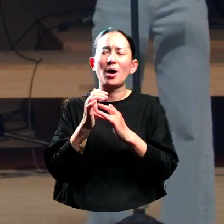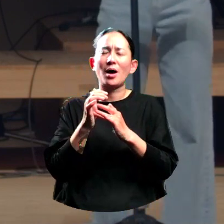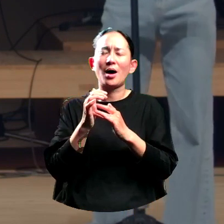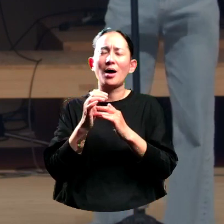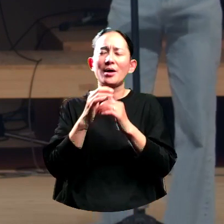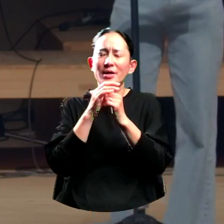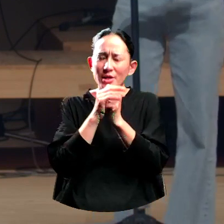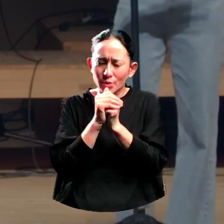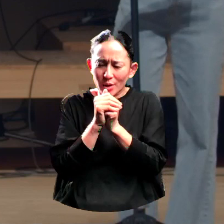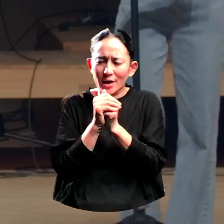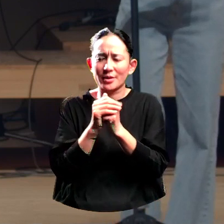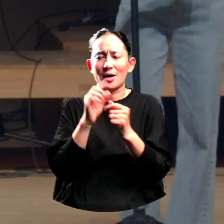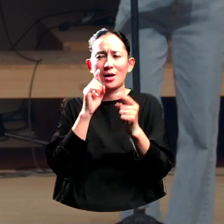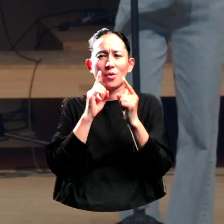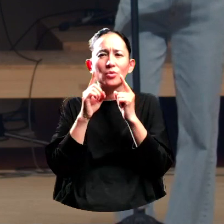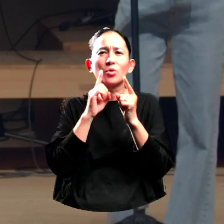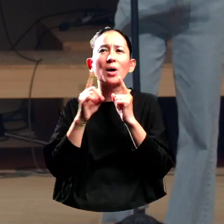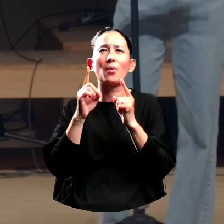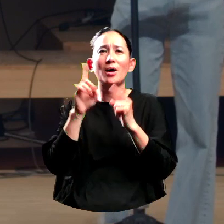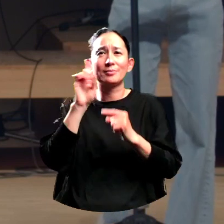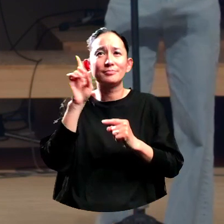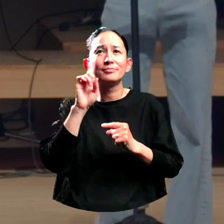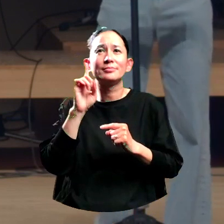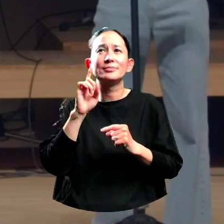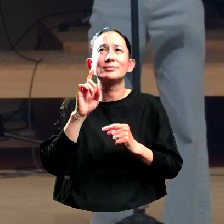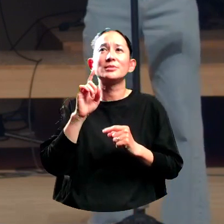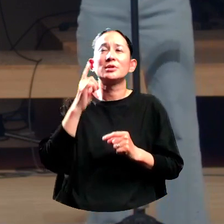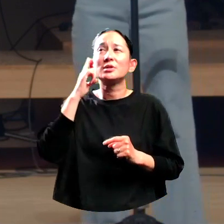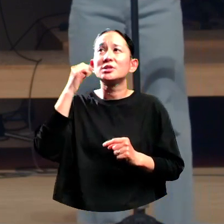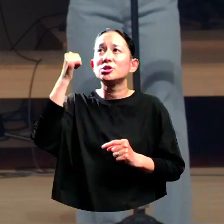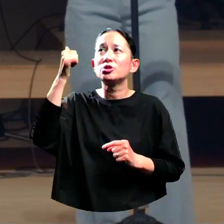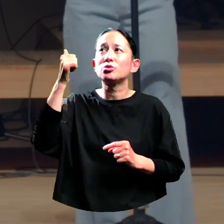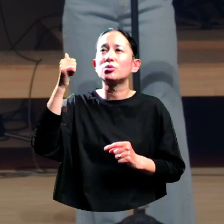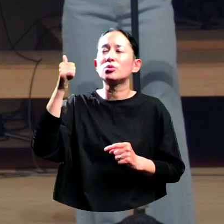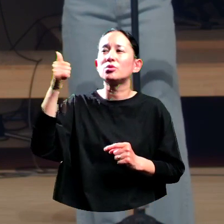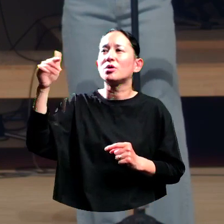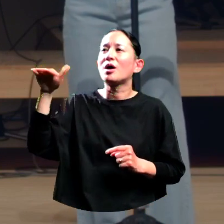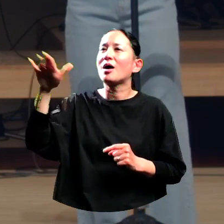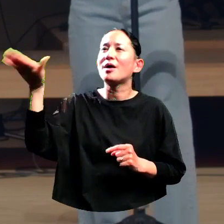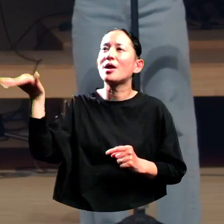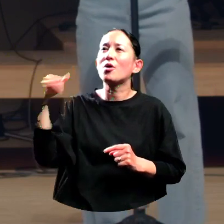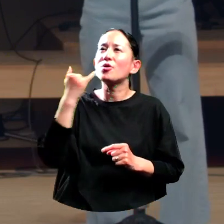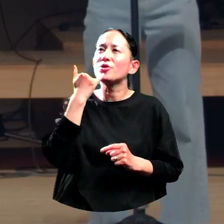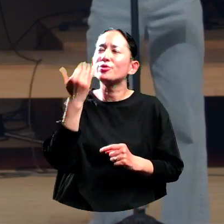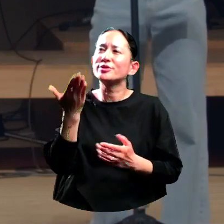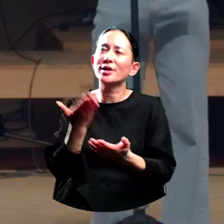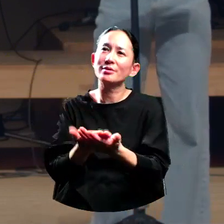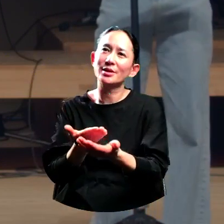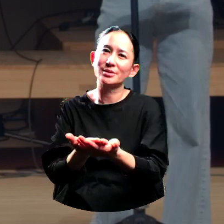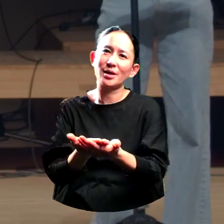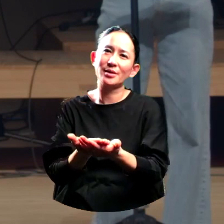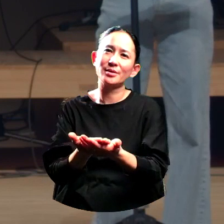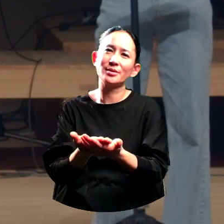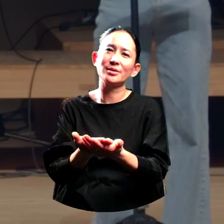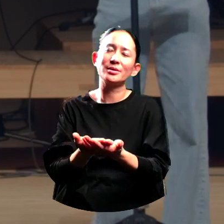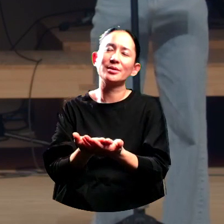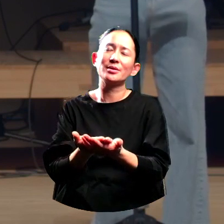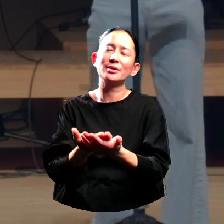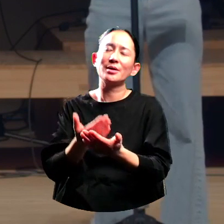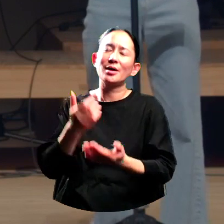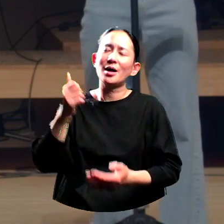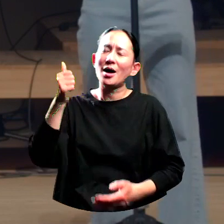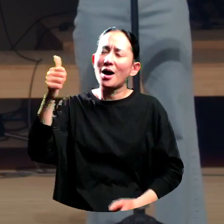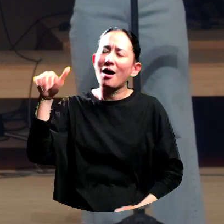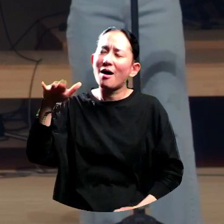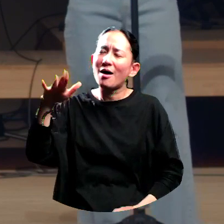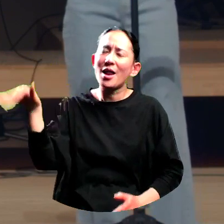のは、父よ彼らをお許しください。父よ彼らをお許しください。彼らは自分で